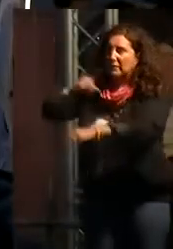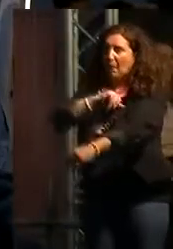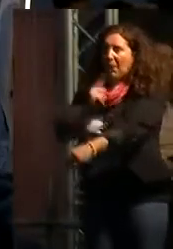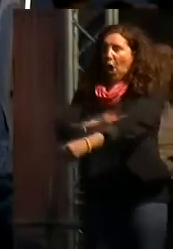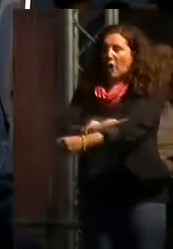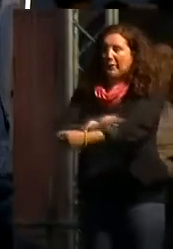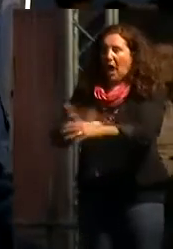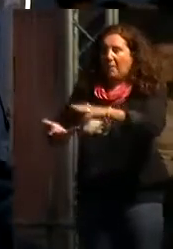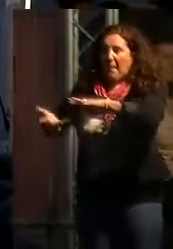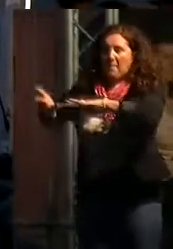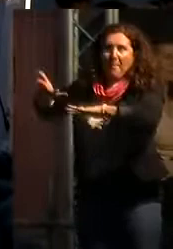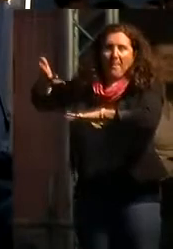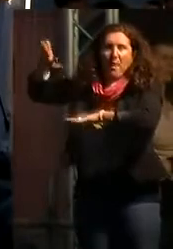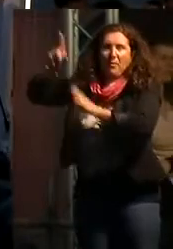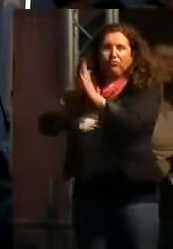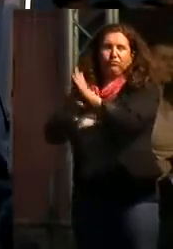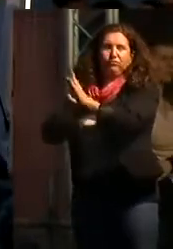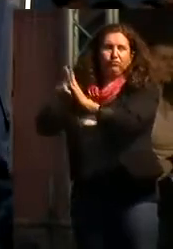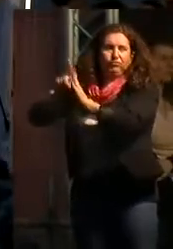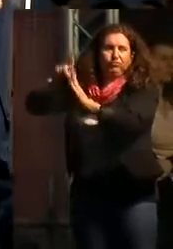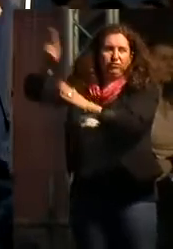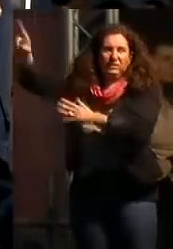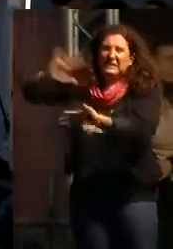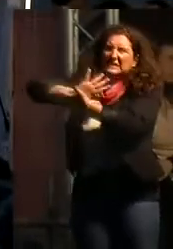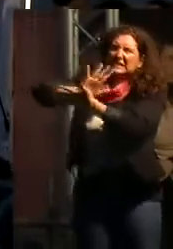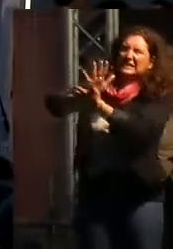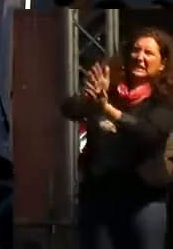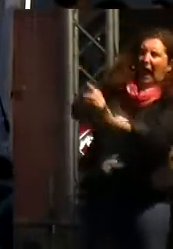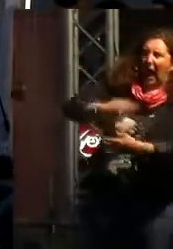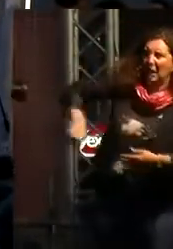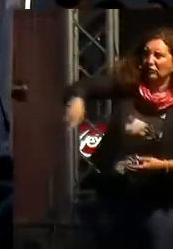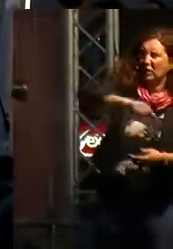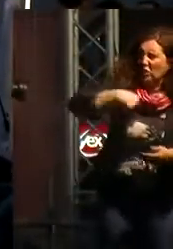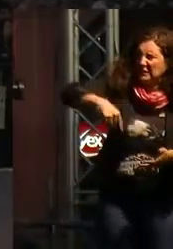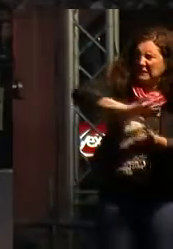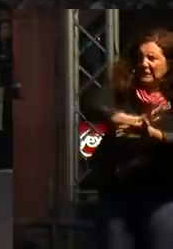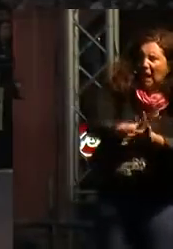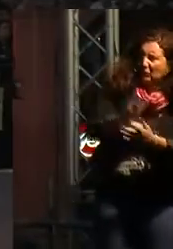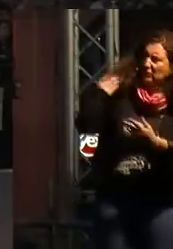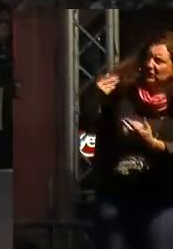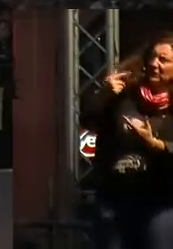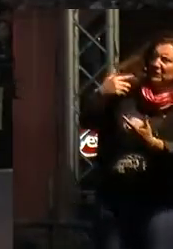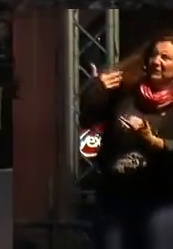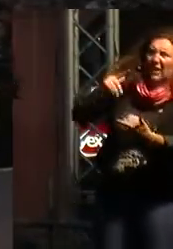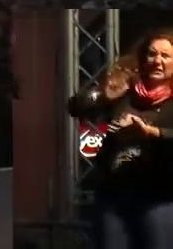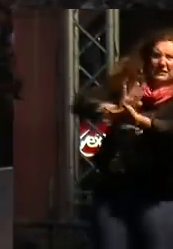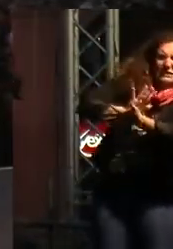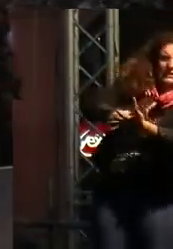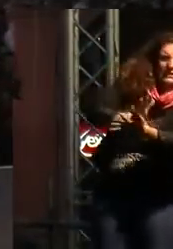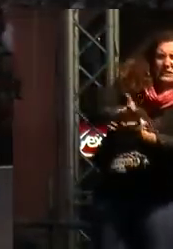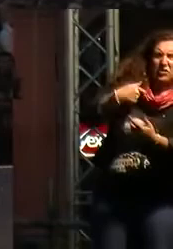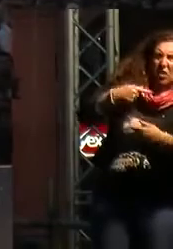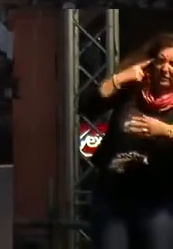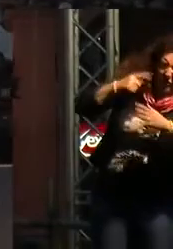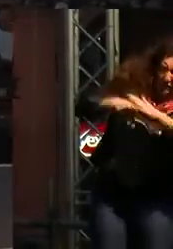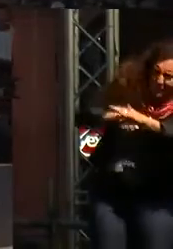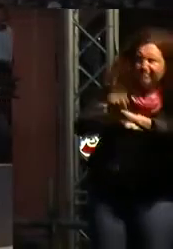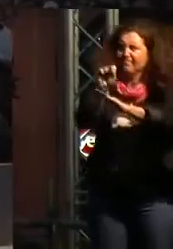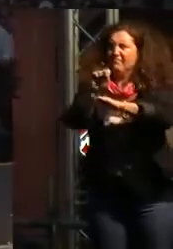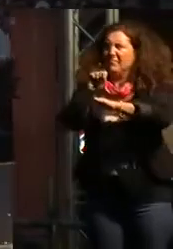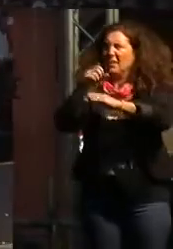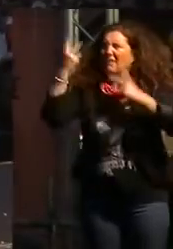vuole comandarci schiacciandoci, perché se siamo schiacciati non abbiamo mai la voglia, la possibilità di alzare la testa e cercare il nostro futuro